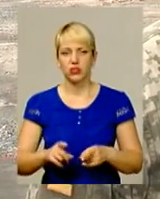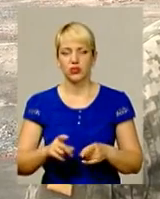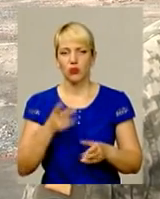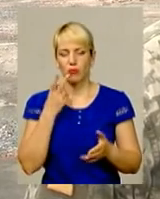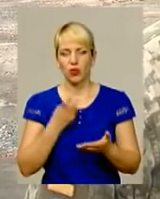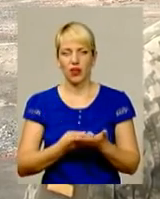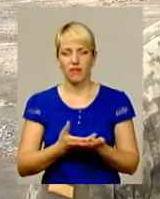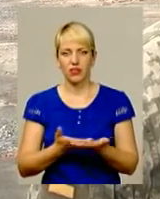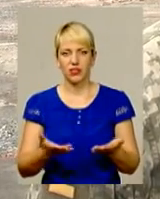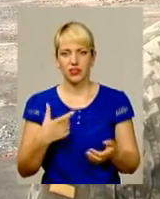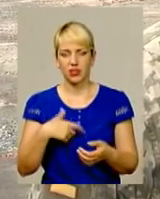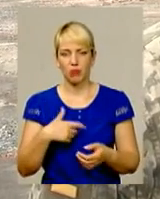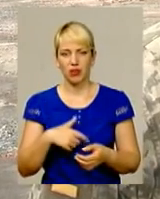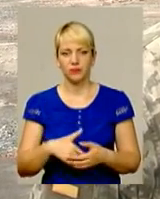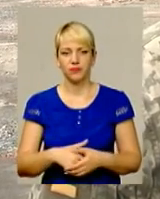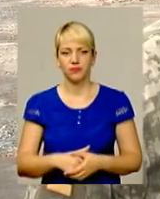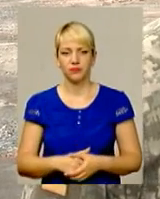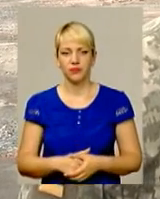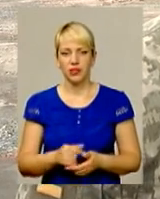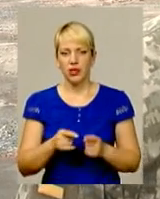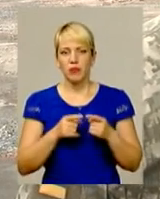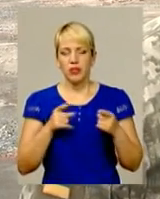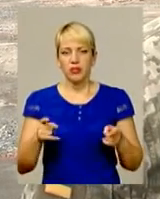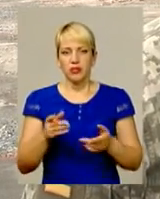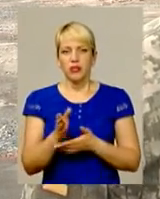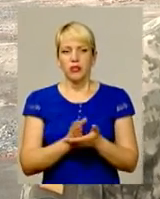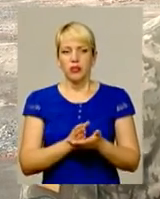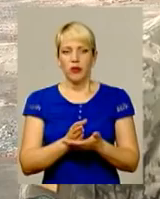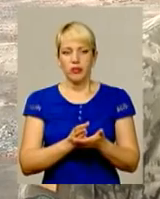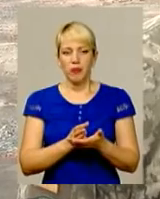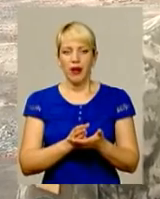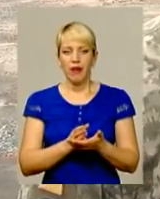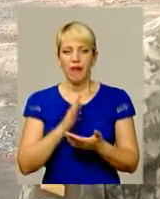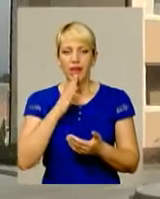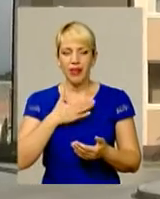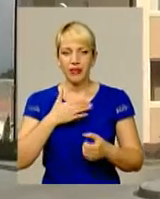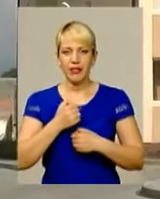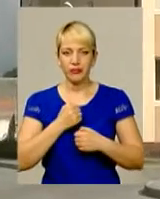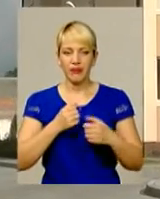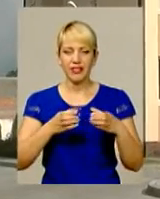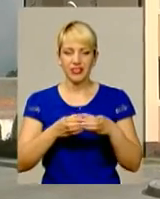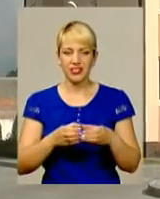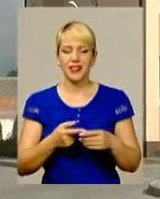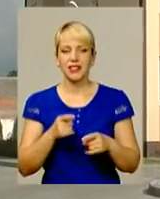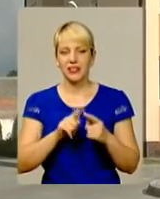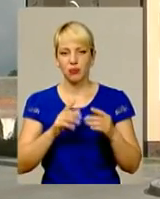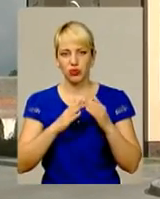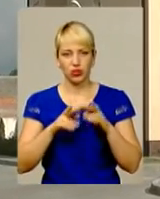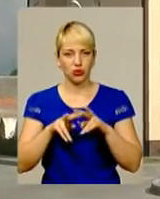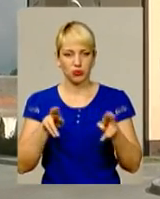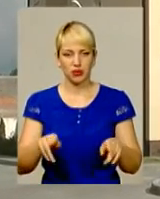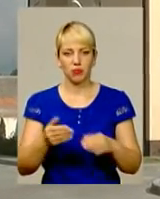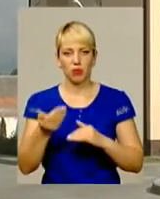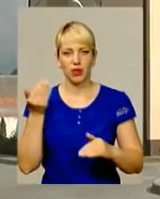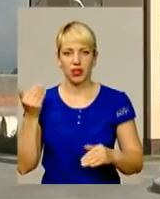проявили себе під час служби в нашій військовій частині. Будинок буде ідентичний